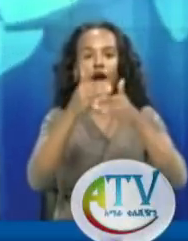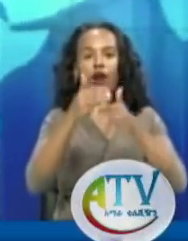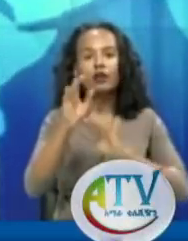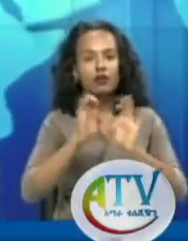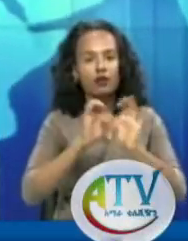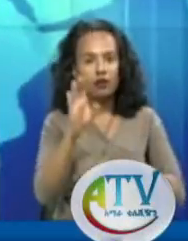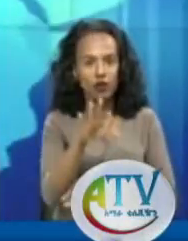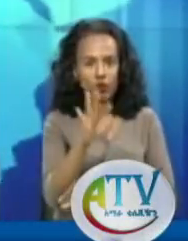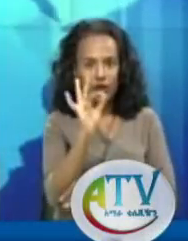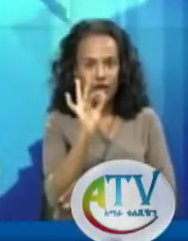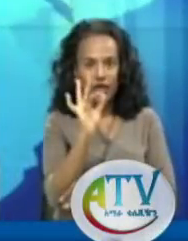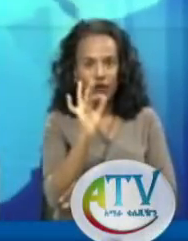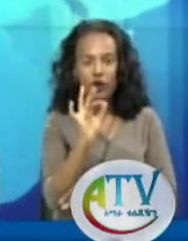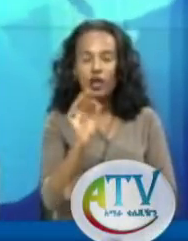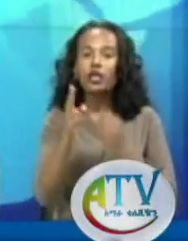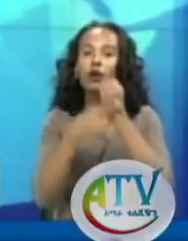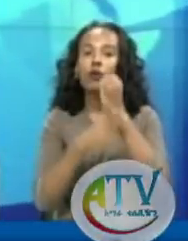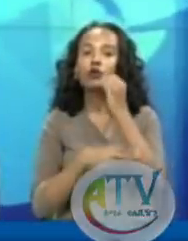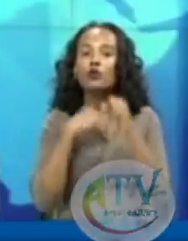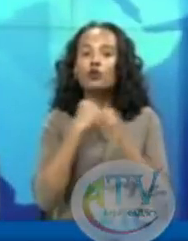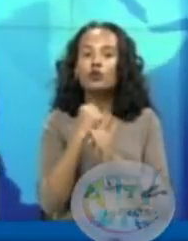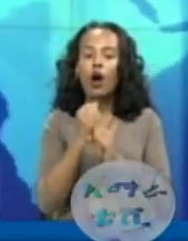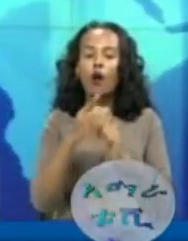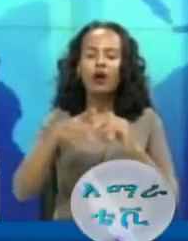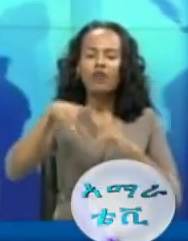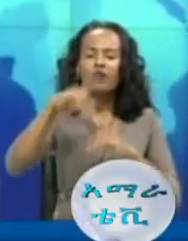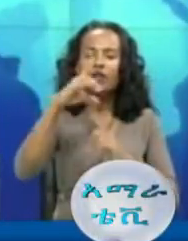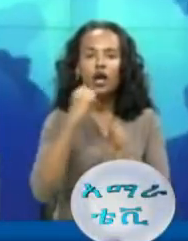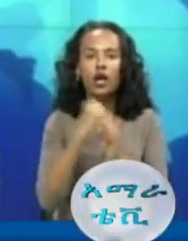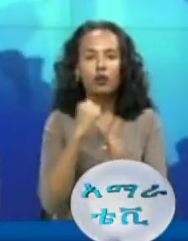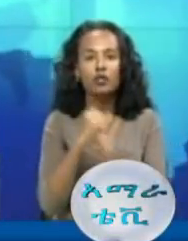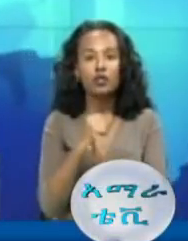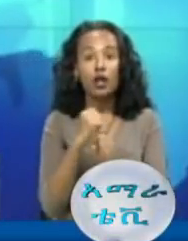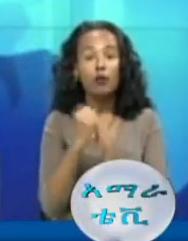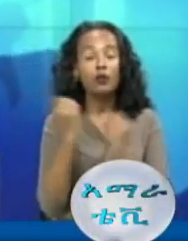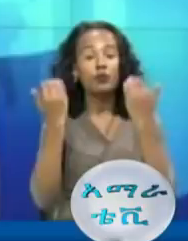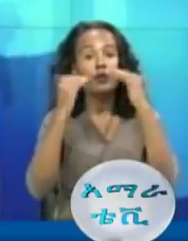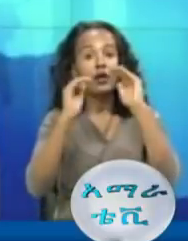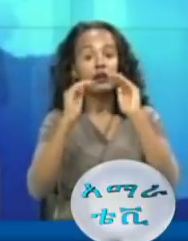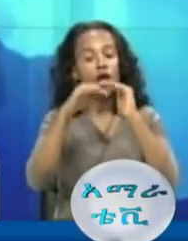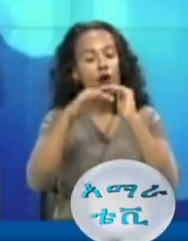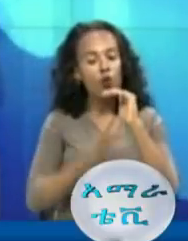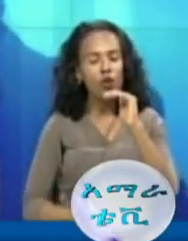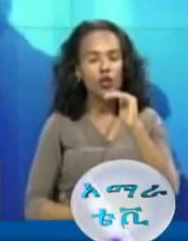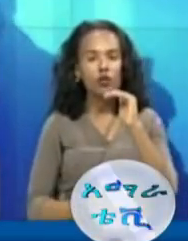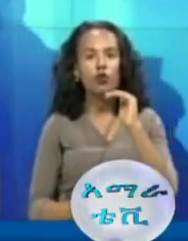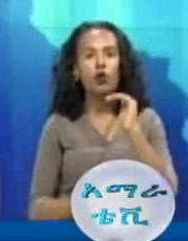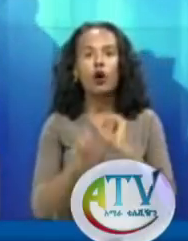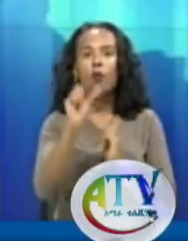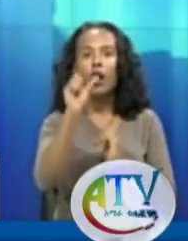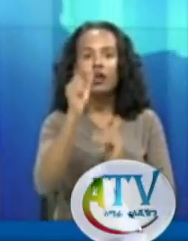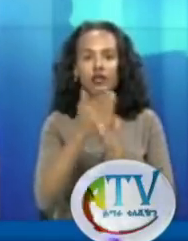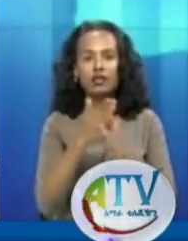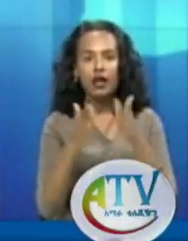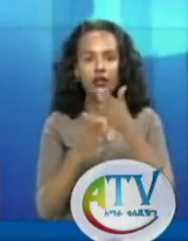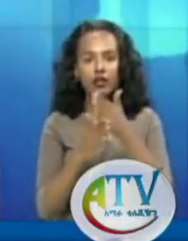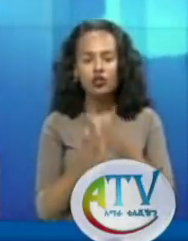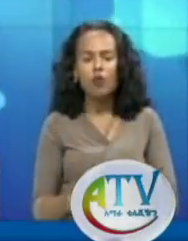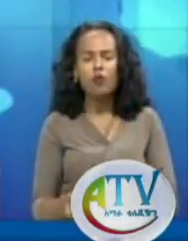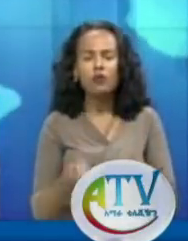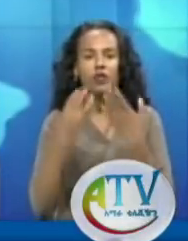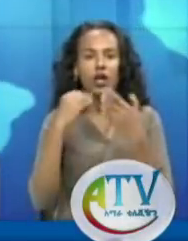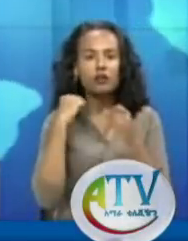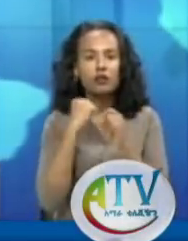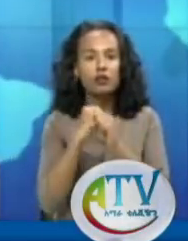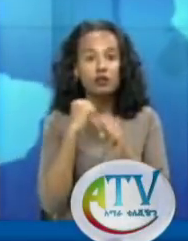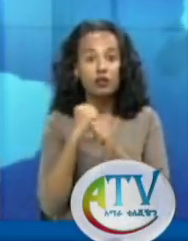ይገኛል። የመስኖ ስራ በከፍተኛ ከሚሰራበት መጠን ወረድ ብሎ በአነስተኛ ደረጃ በብዛት